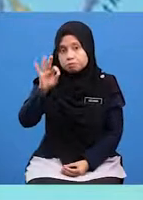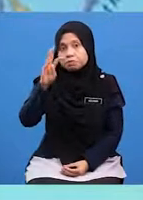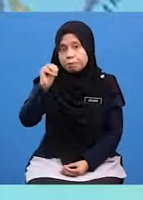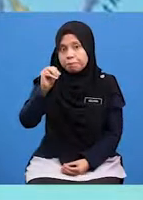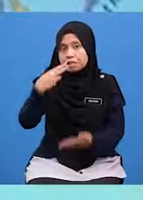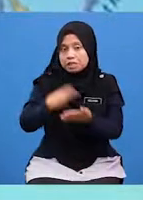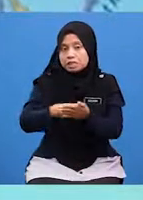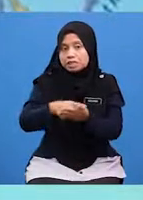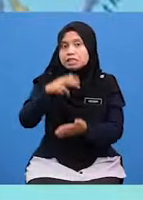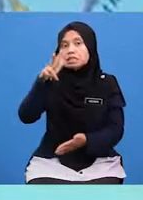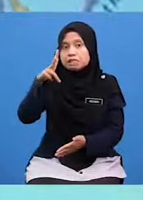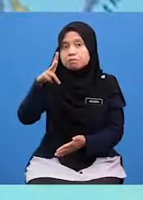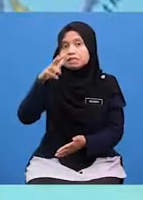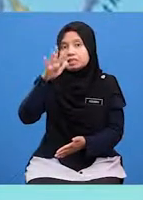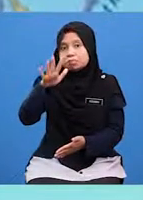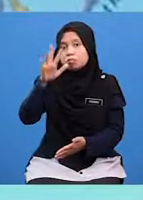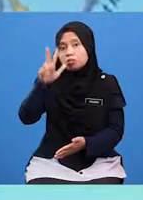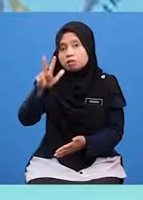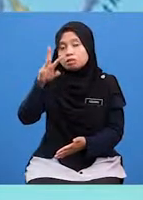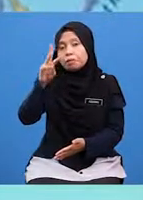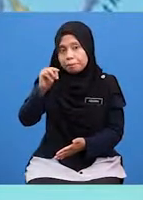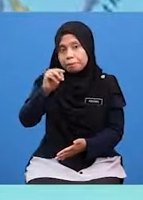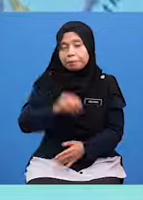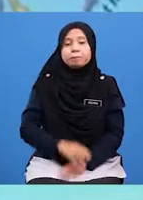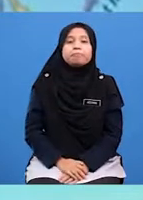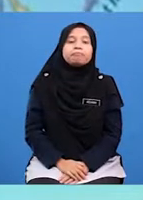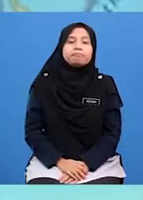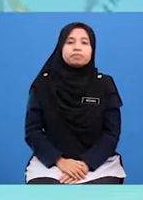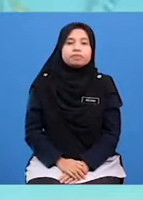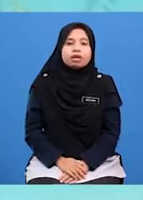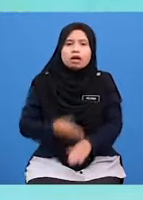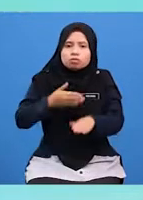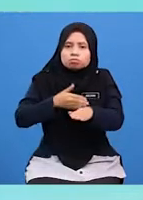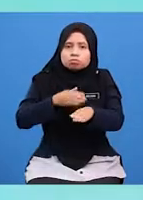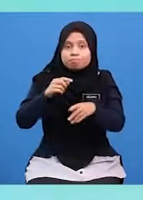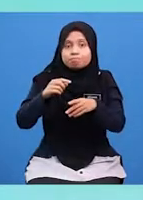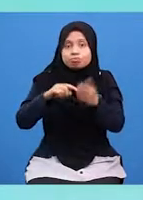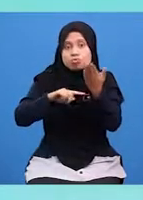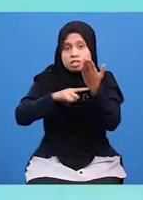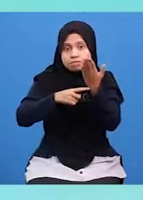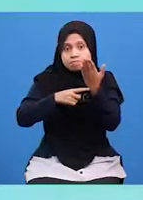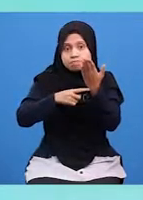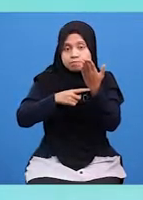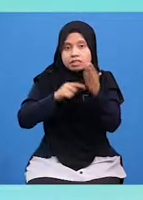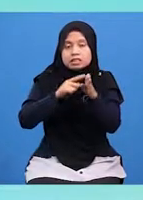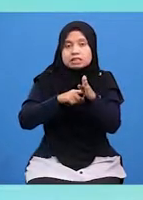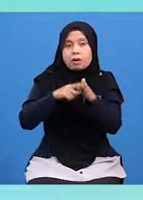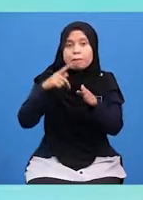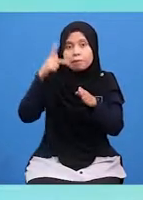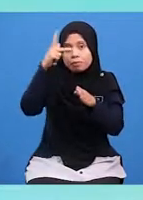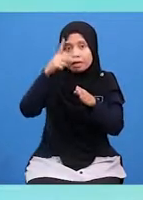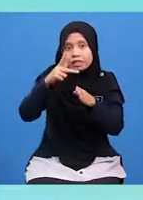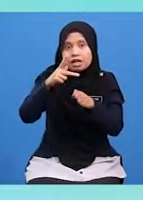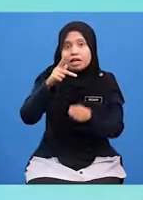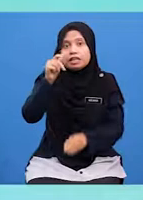Masihi sehingga 1353 Masihi. Pada peringkat pertama, semasa pemerintahan Abu Said